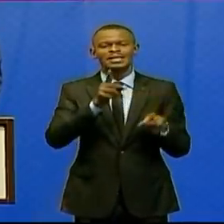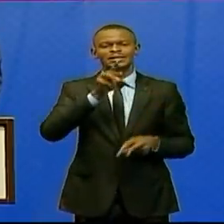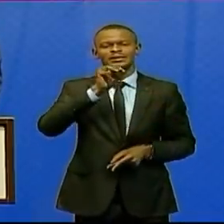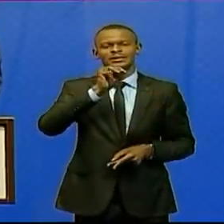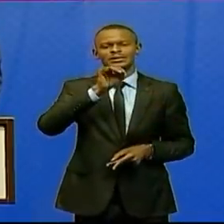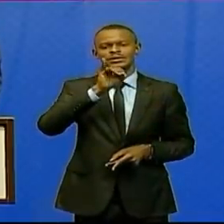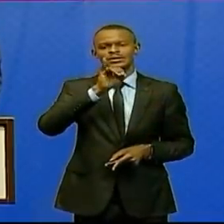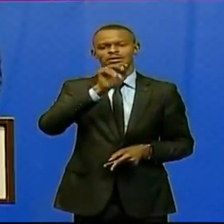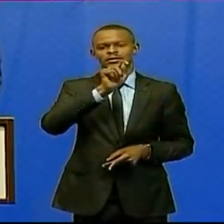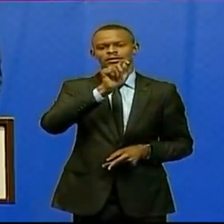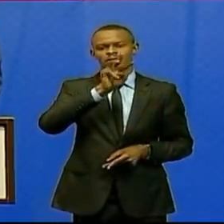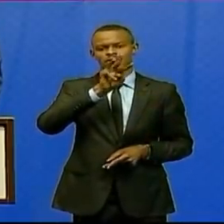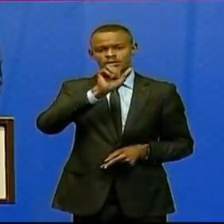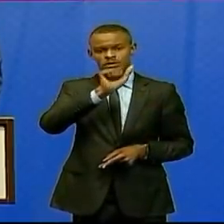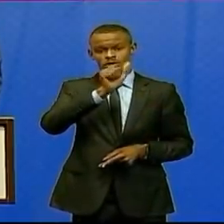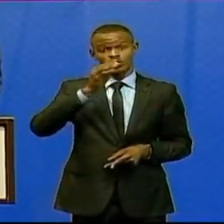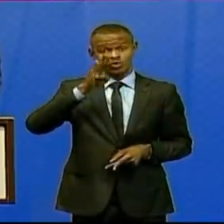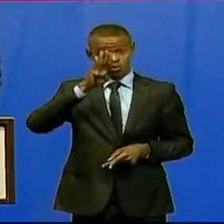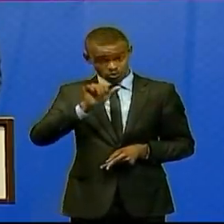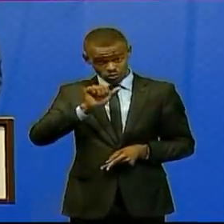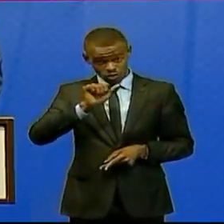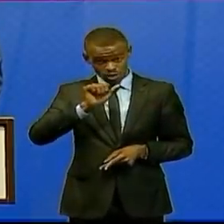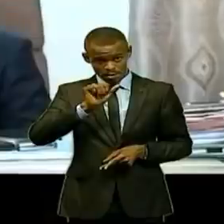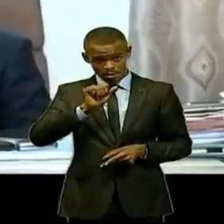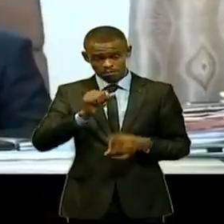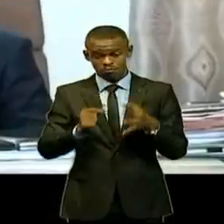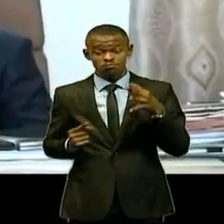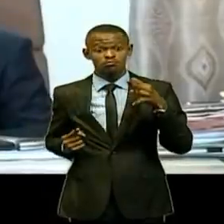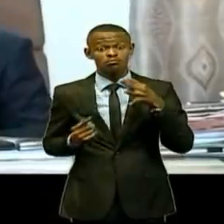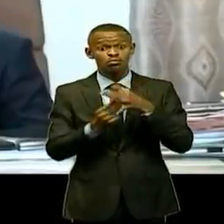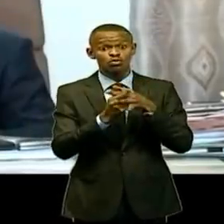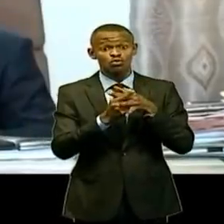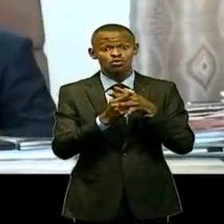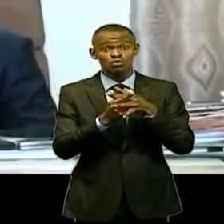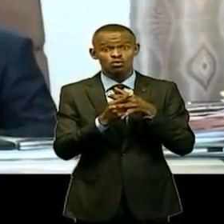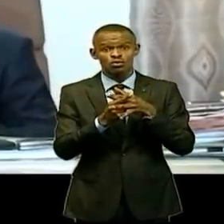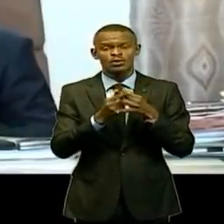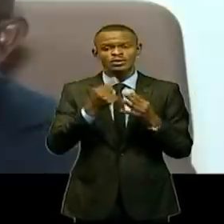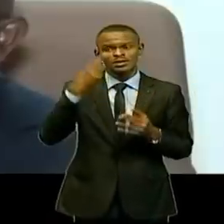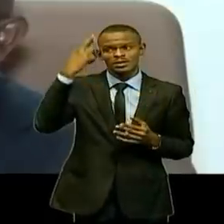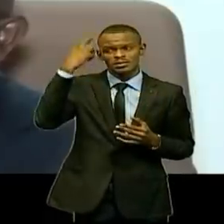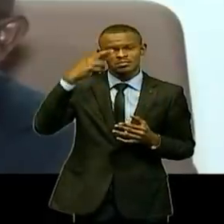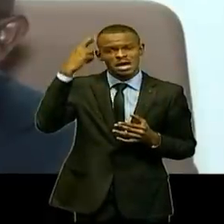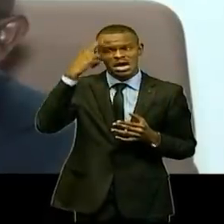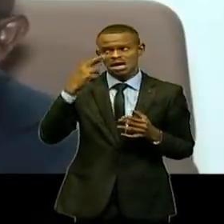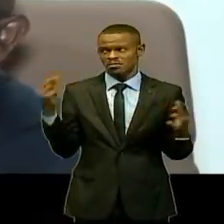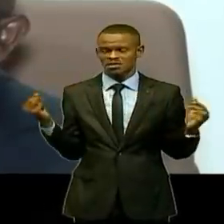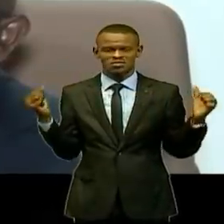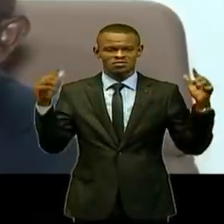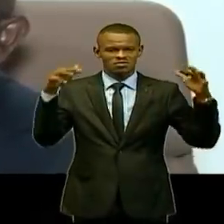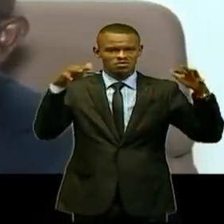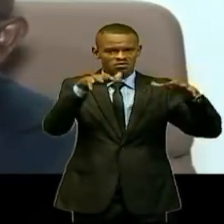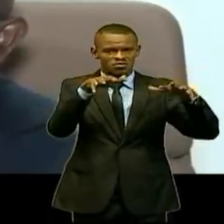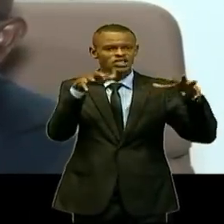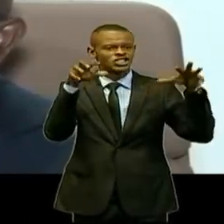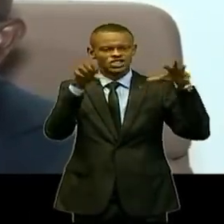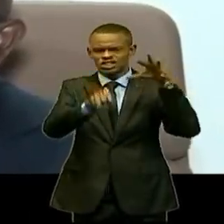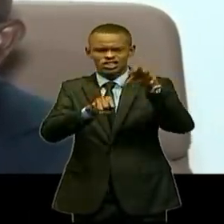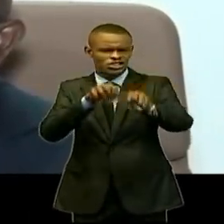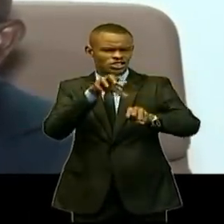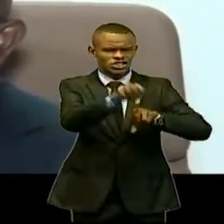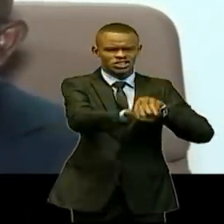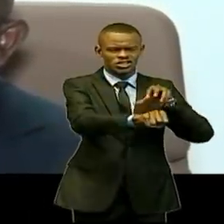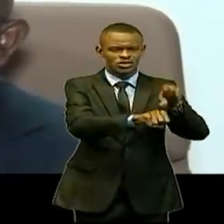militants miliciens Bakata Katanga, situation qui a été prise en charge par les forces de